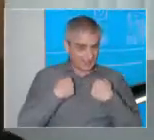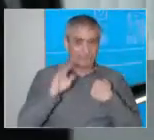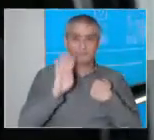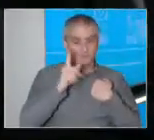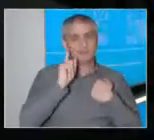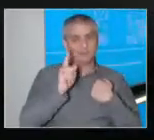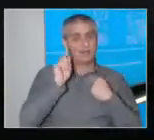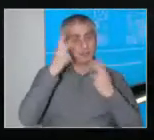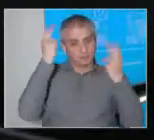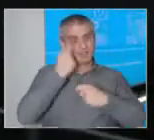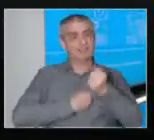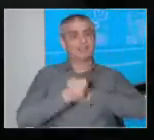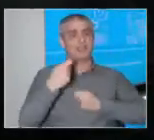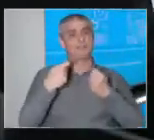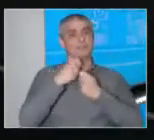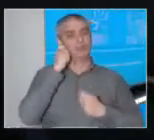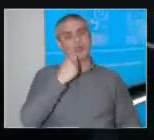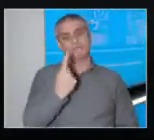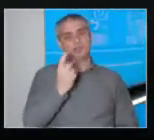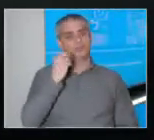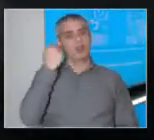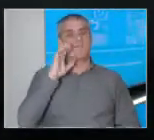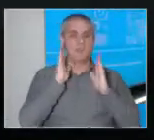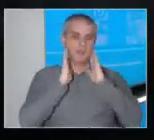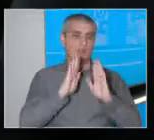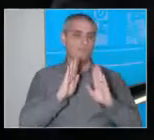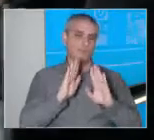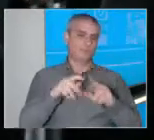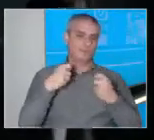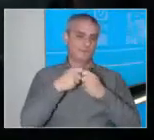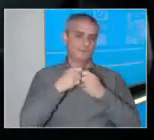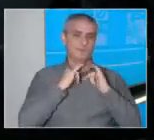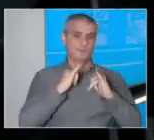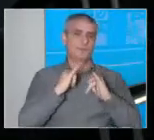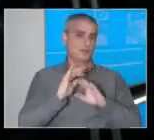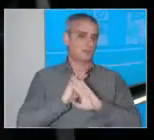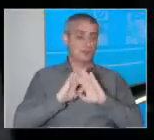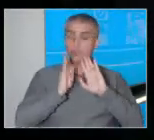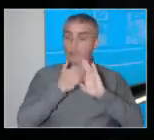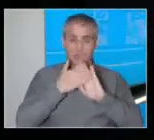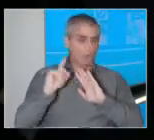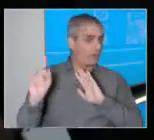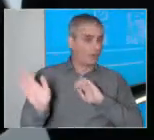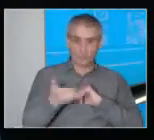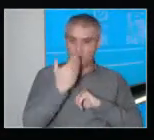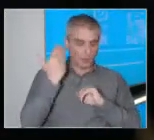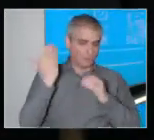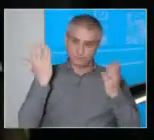נתניהו צריך להגיע להסדר טיעון לגבי עבירה אחת של הפרת אמונים בעניין של המתנות. כל היתר,